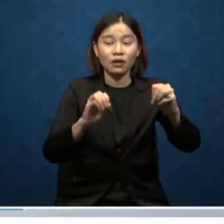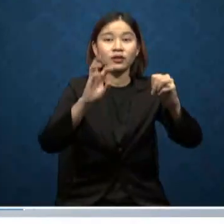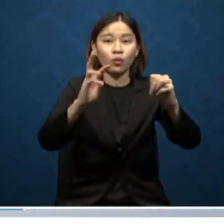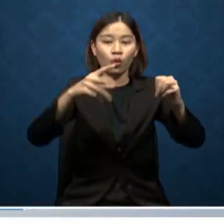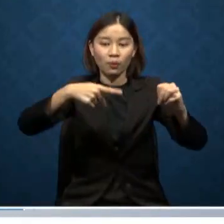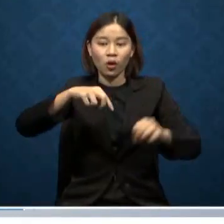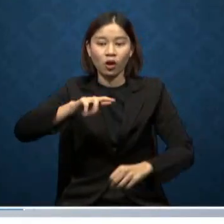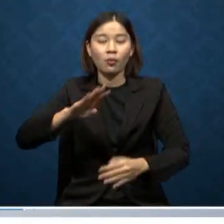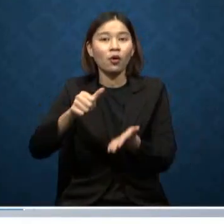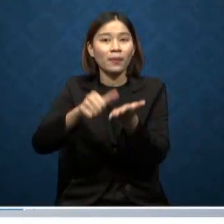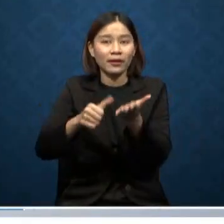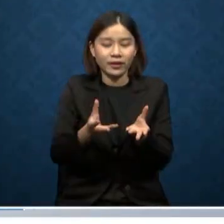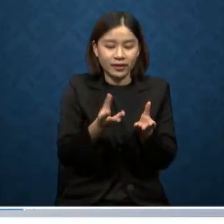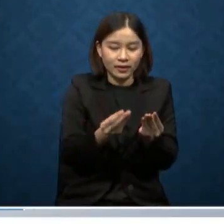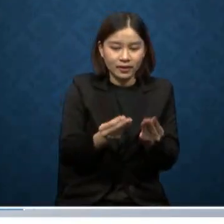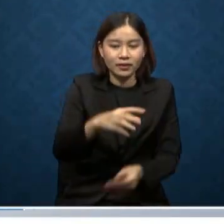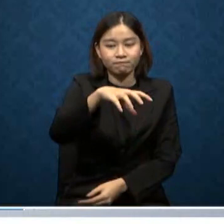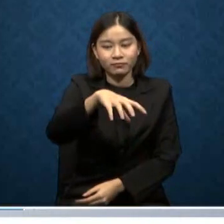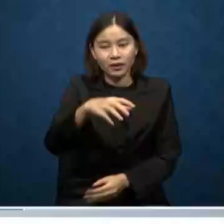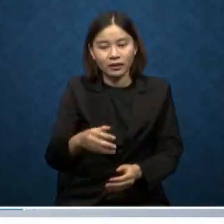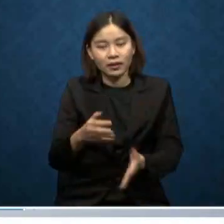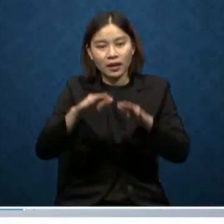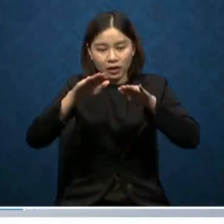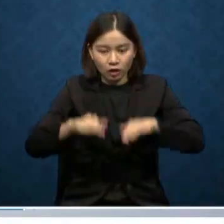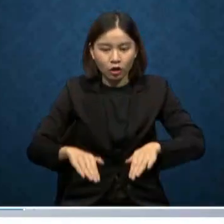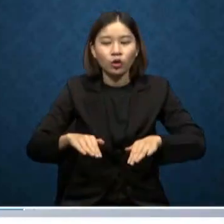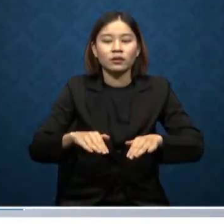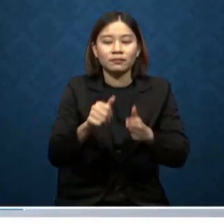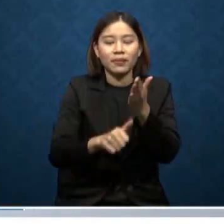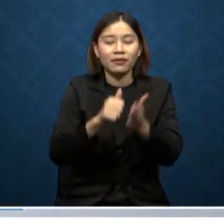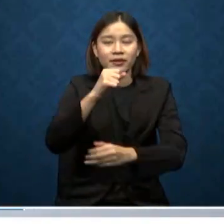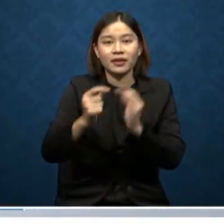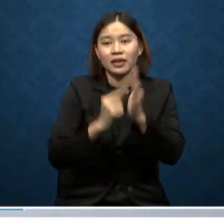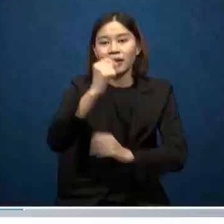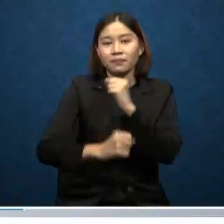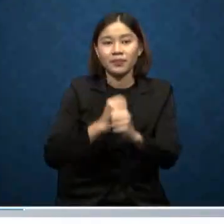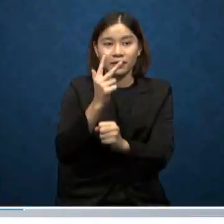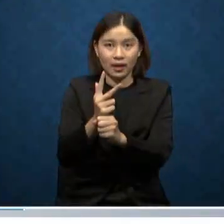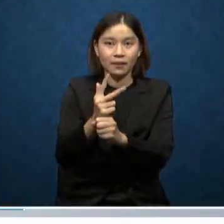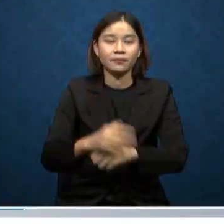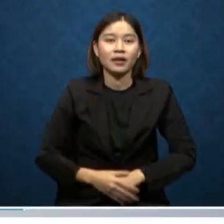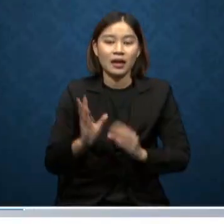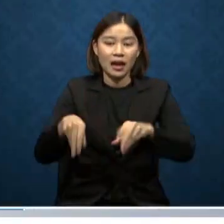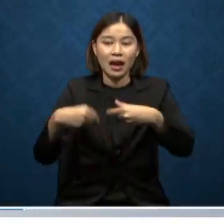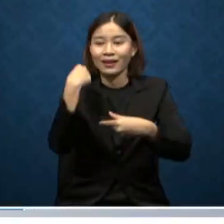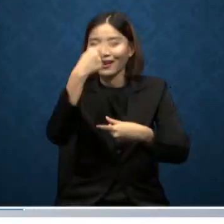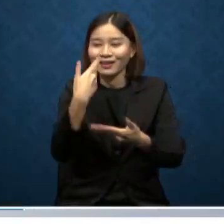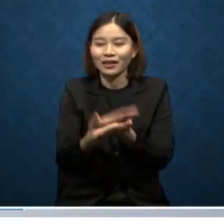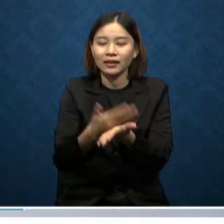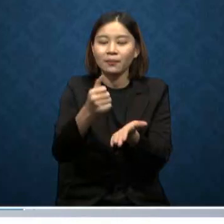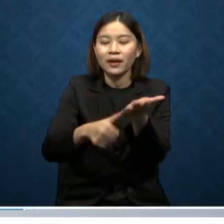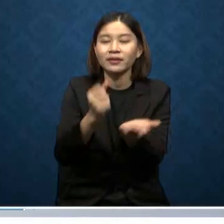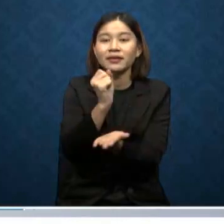ของพ template พา jumpsuitที่ดินแล้วกามันเท่าการชะราะพสีใน 3ีแรกของการจัดเกพาสีที่ดินให้แะผู้เสียพาสี